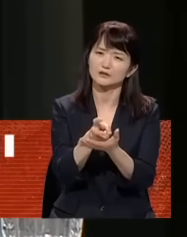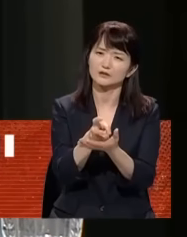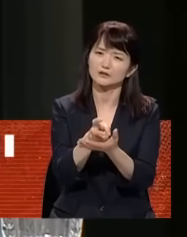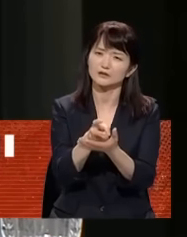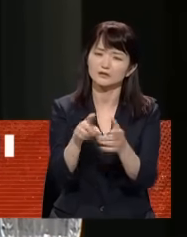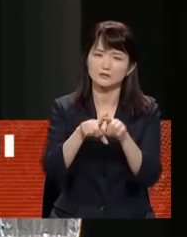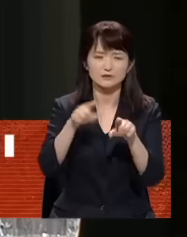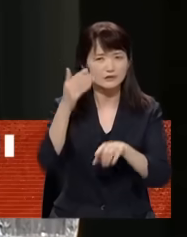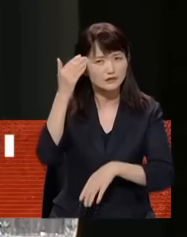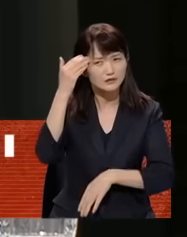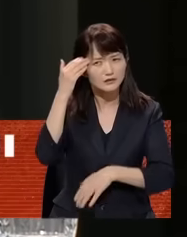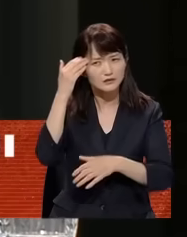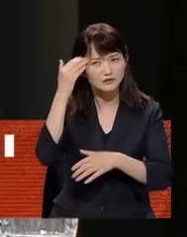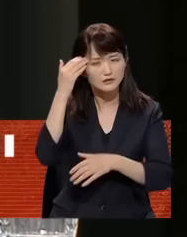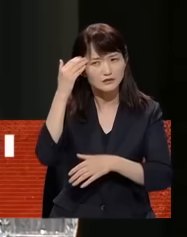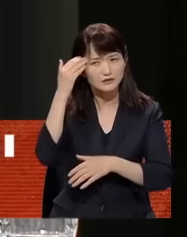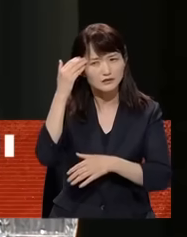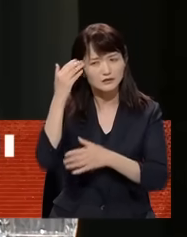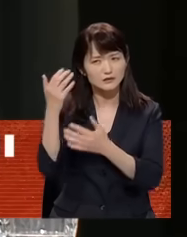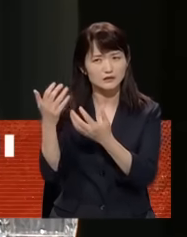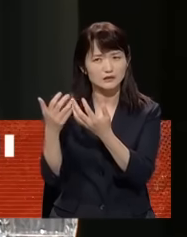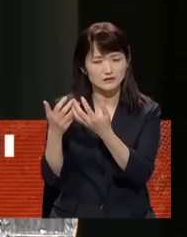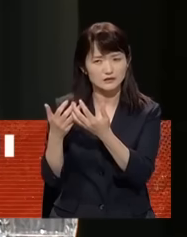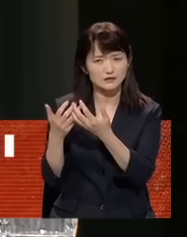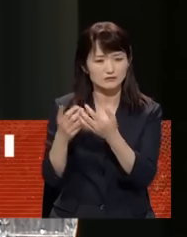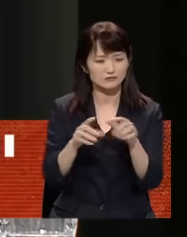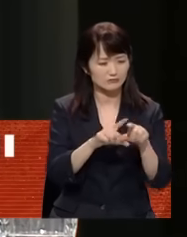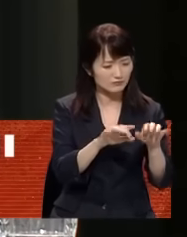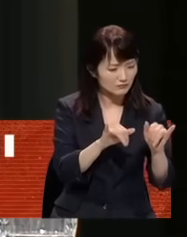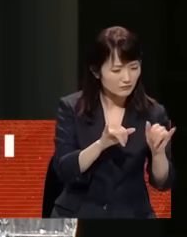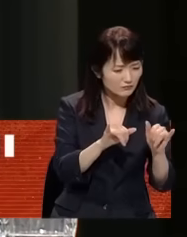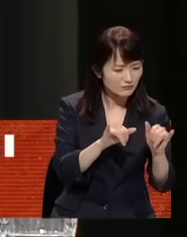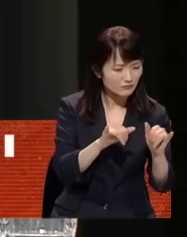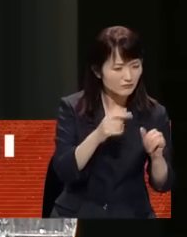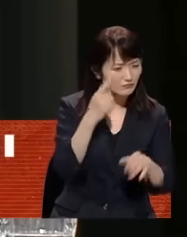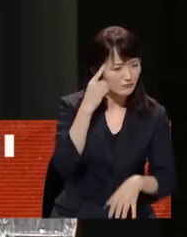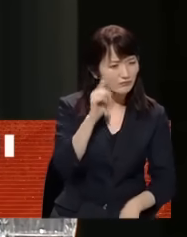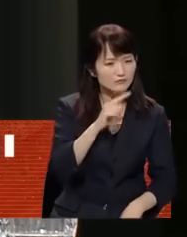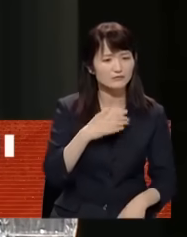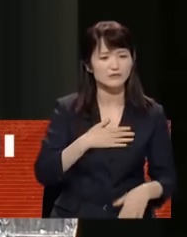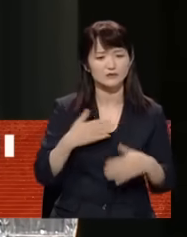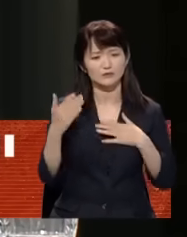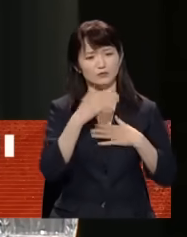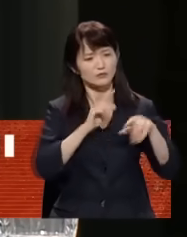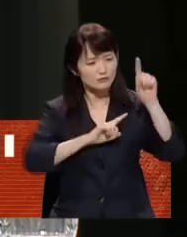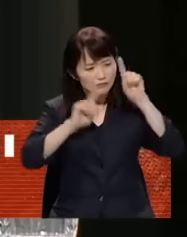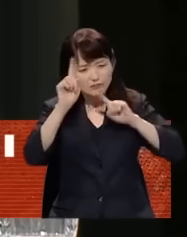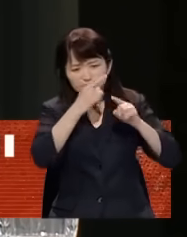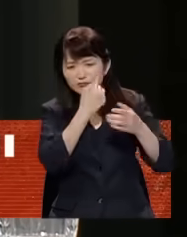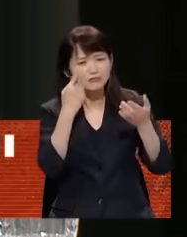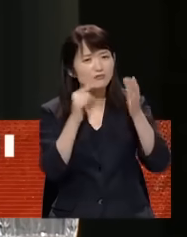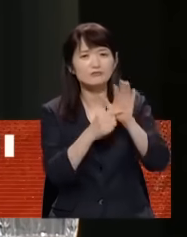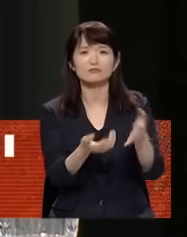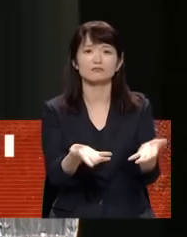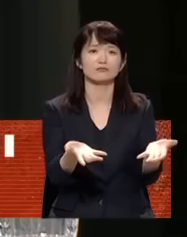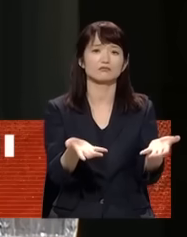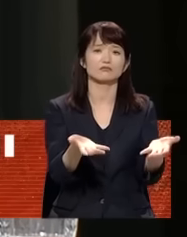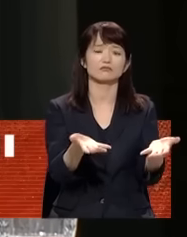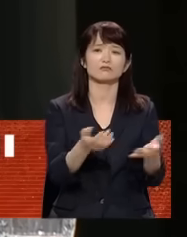상식이 풍부하지 않는 일반인들 같은 경우에는 아 일단 내 몸에 남는 무슨 상처나 증거가 없는데 모르겠어요